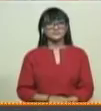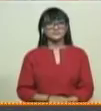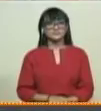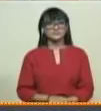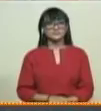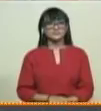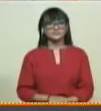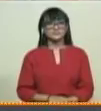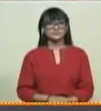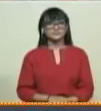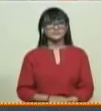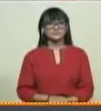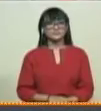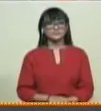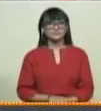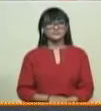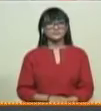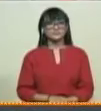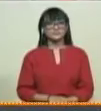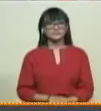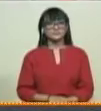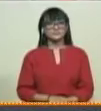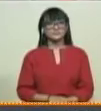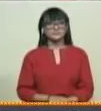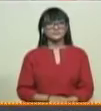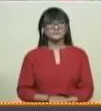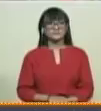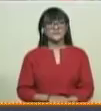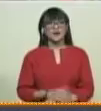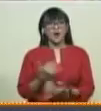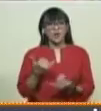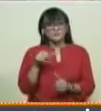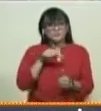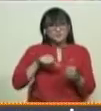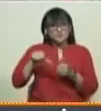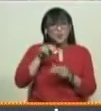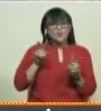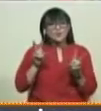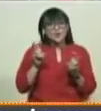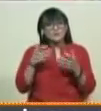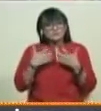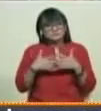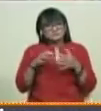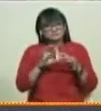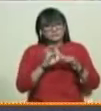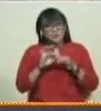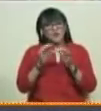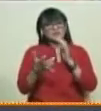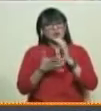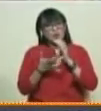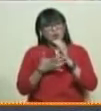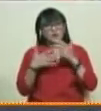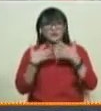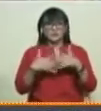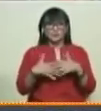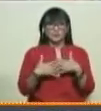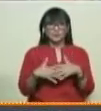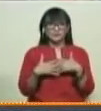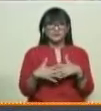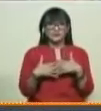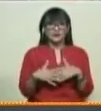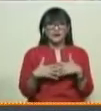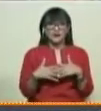etmeliyiz. Abrir los horizontes hacia una cooperación económica, comercial, tecnológica, industrial,